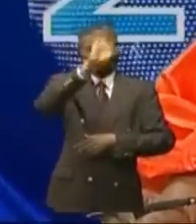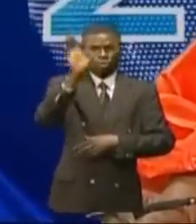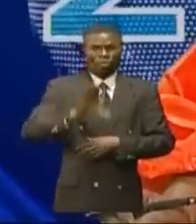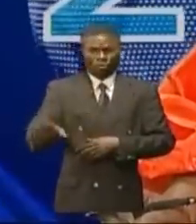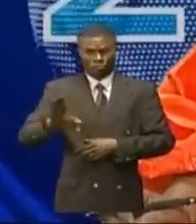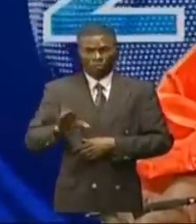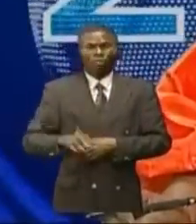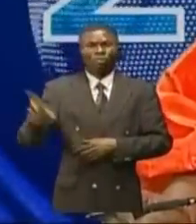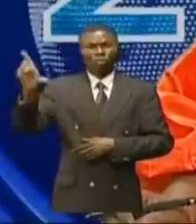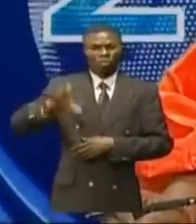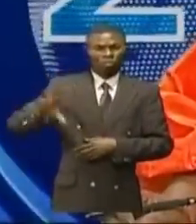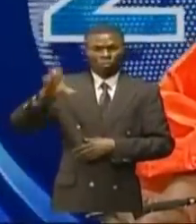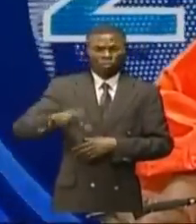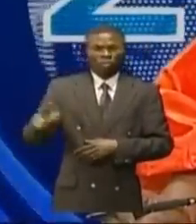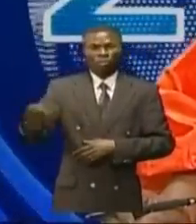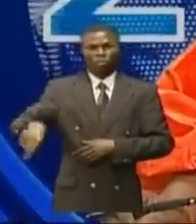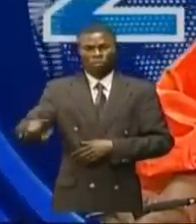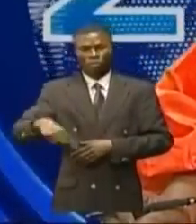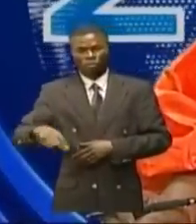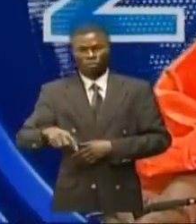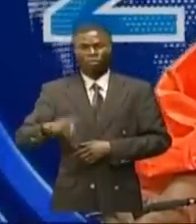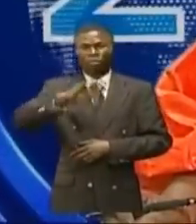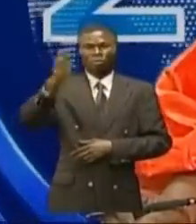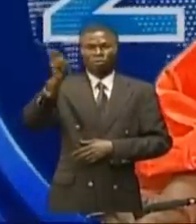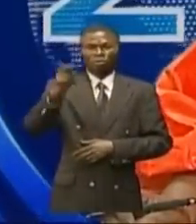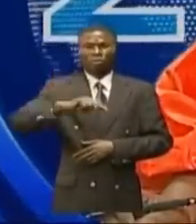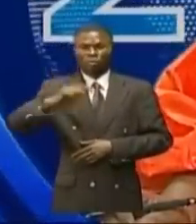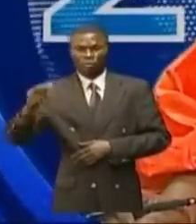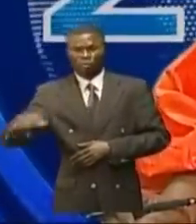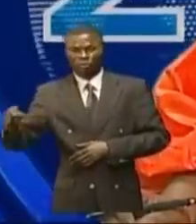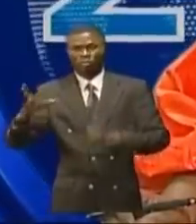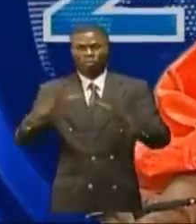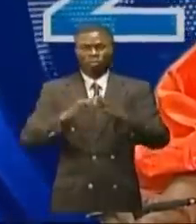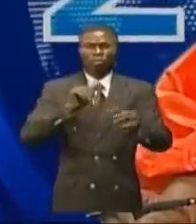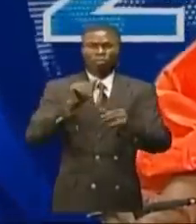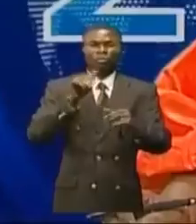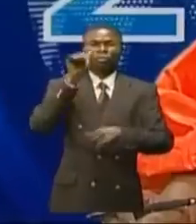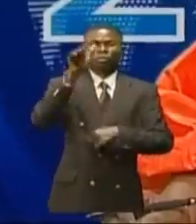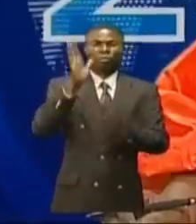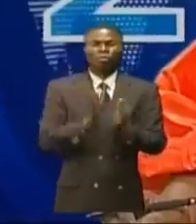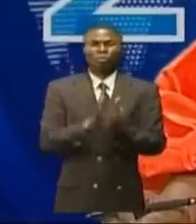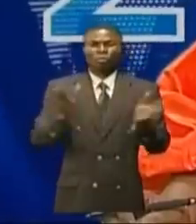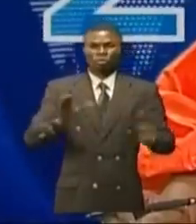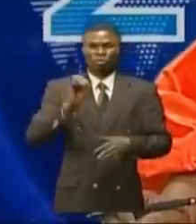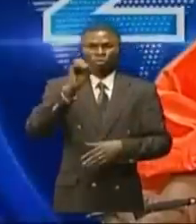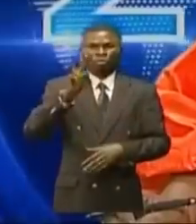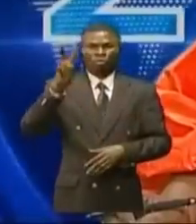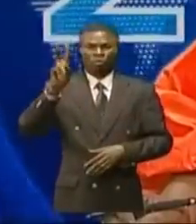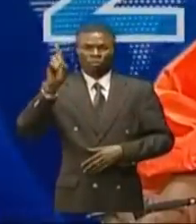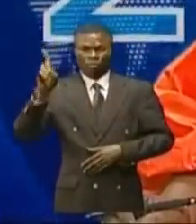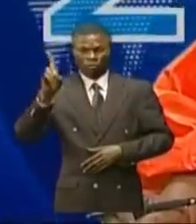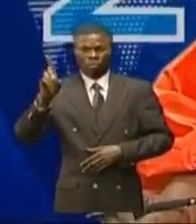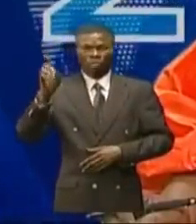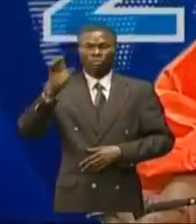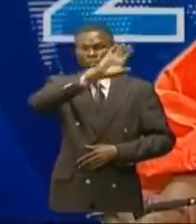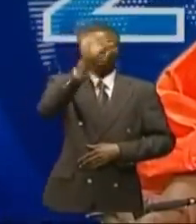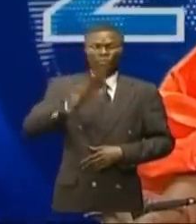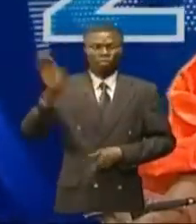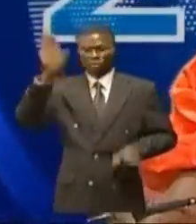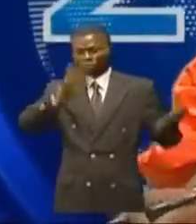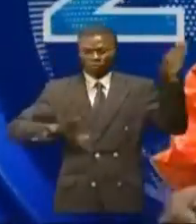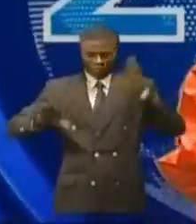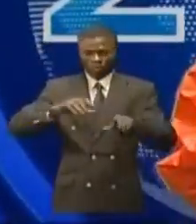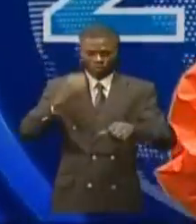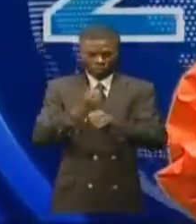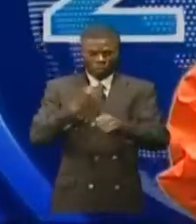Alexis Gissaro était à Lembaki Saint-Soé Limité en compagnie du directeur général de l'OVD. Dans la commune de Lantélé, quelques travaux ont été lancés.